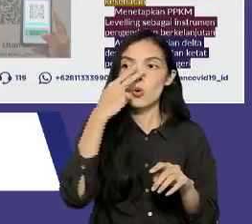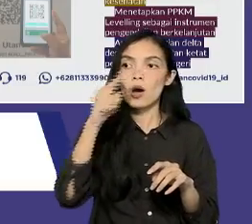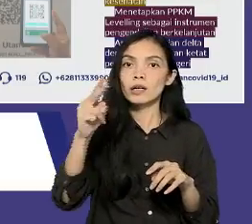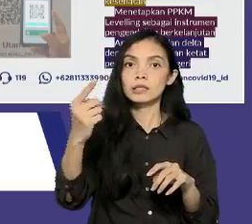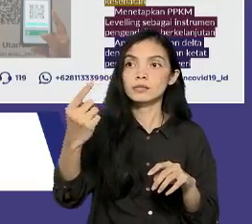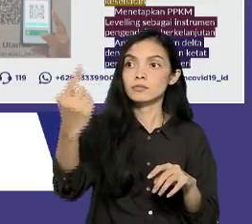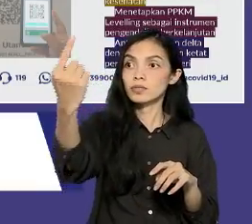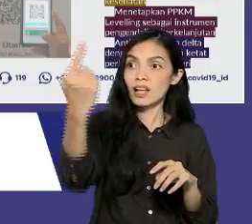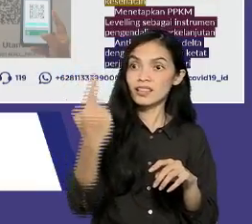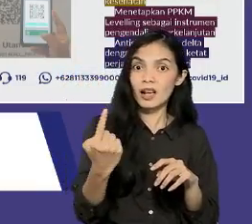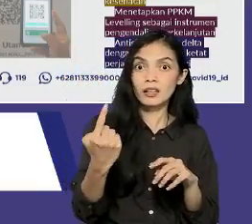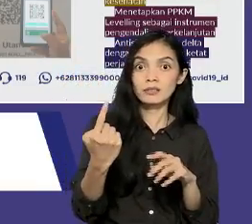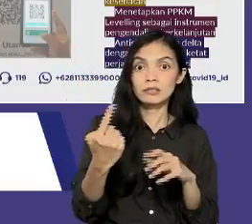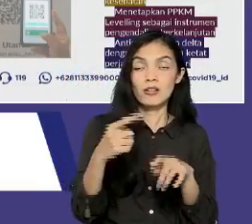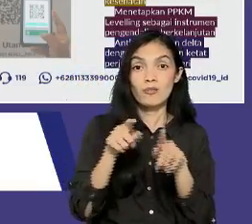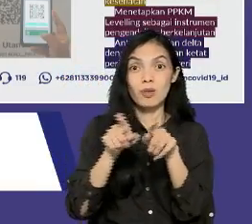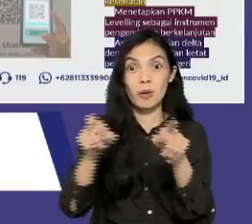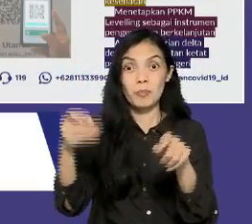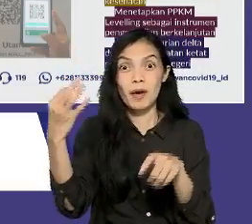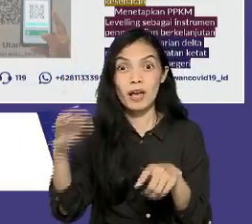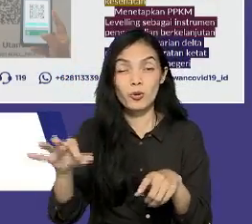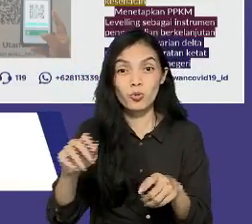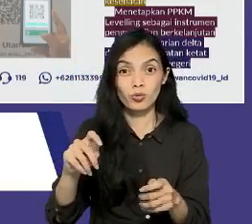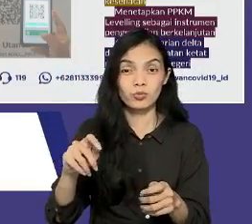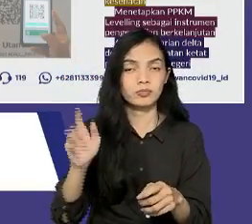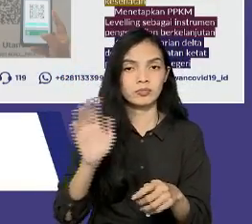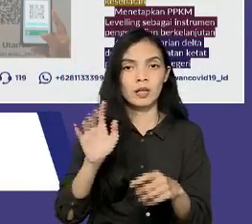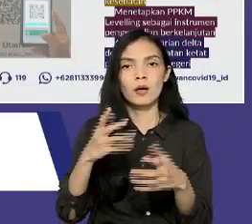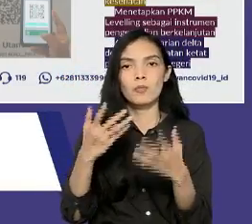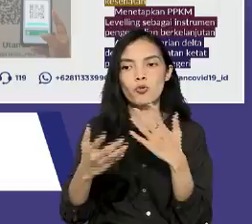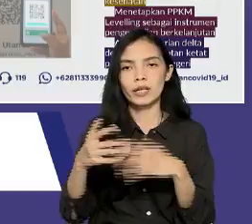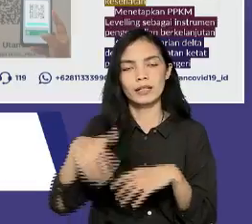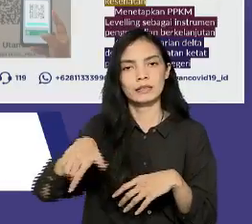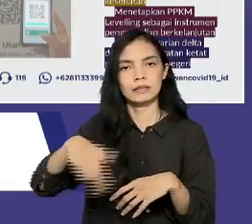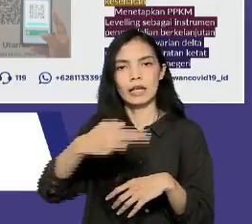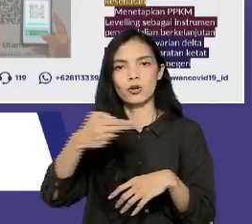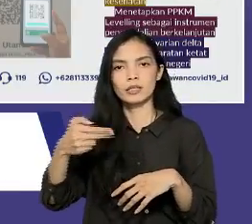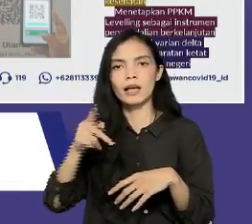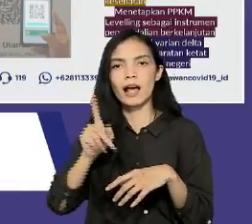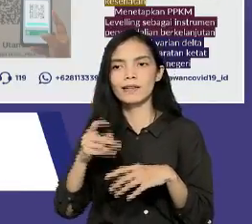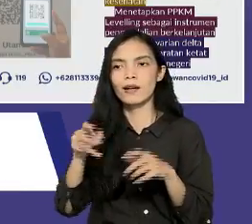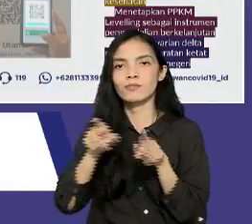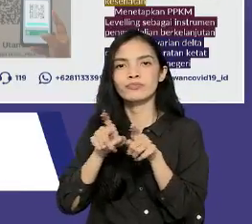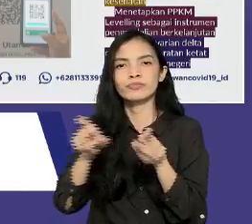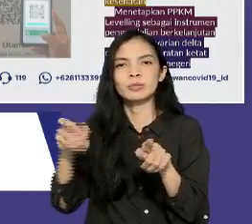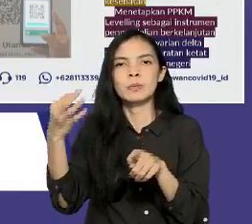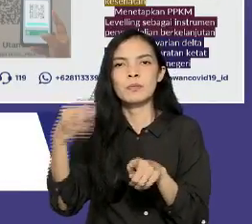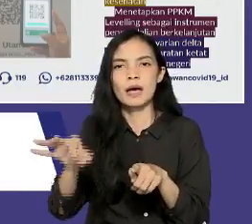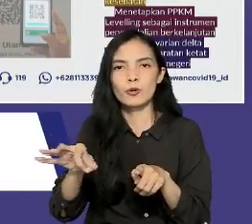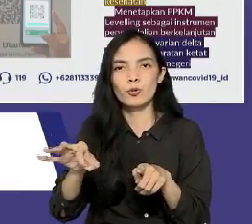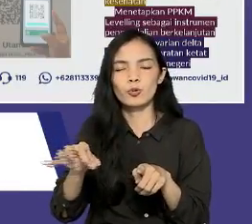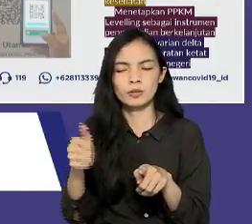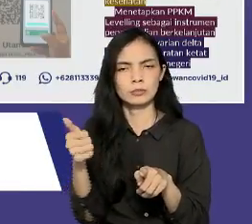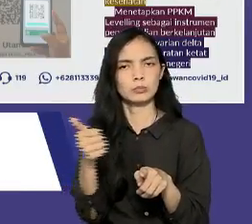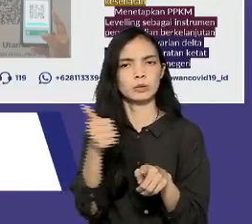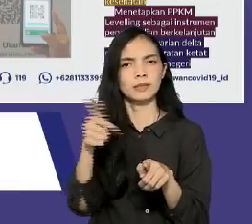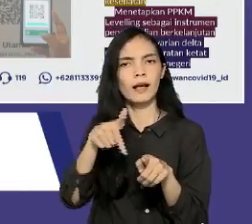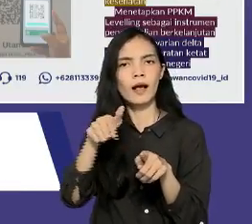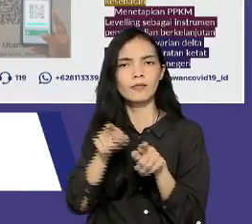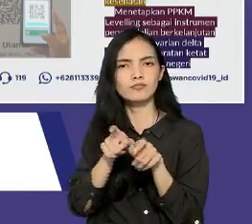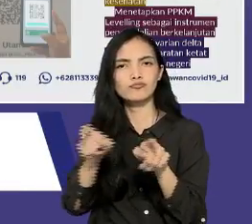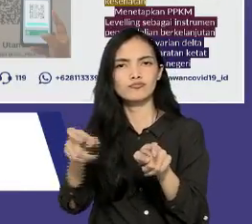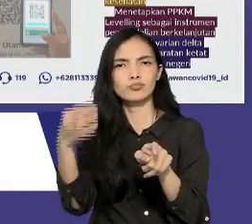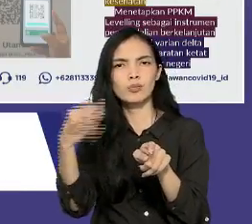luar wilayah, varian baru juga berpotensi muncul di dalam negeri. Potensi munculnya varian baru